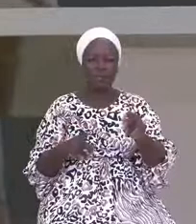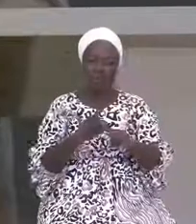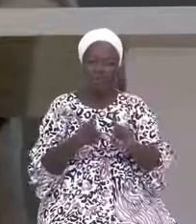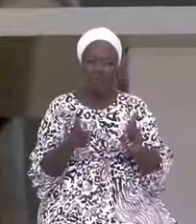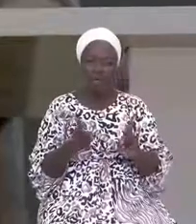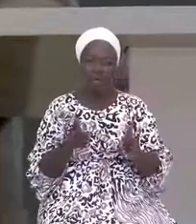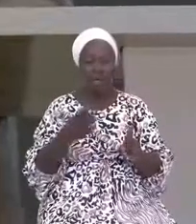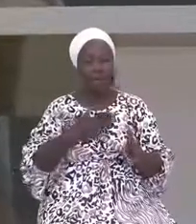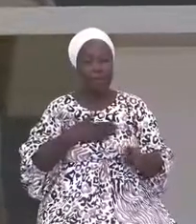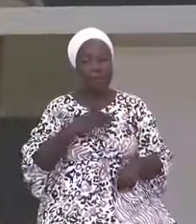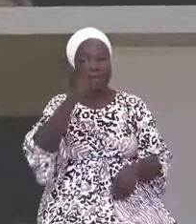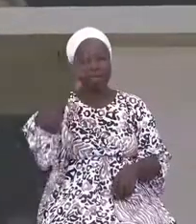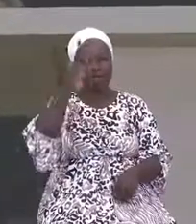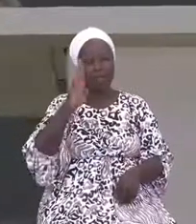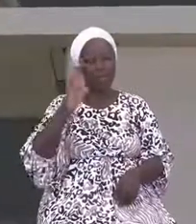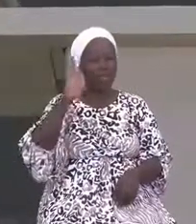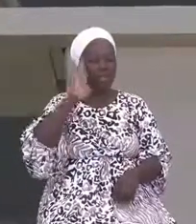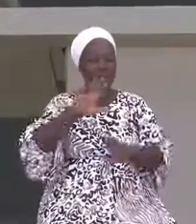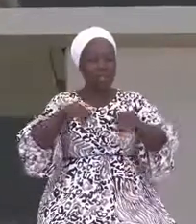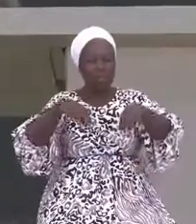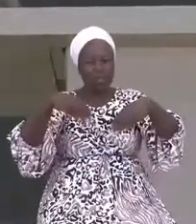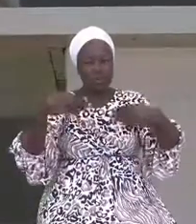Et mon Dieu pourvoira.